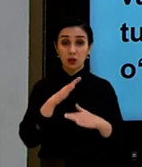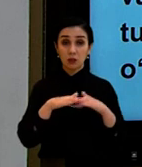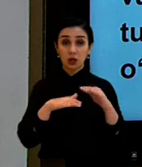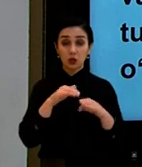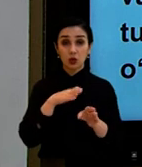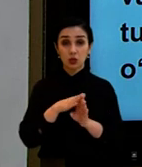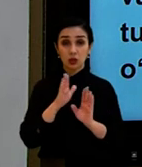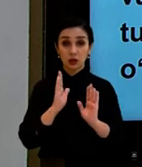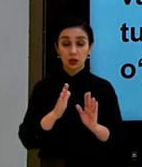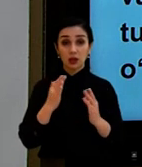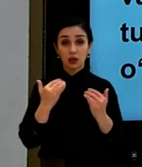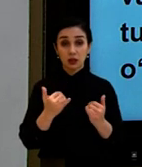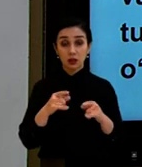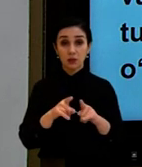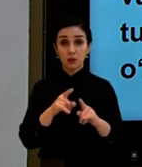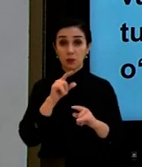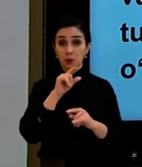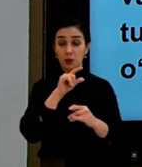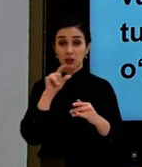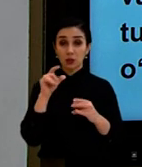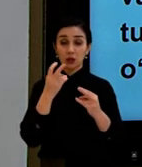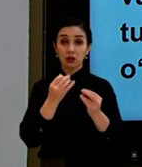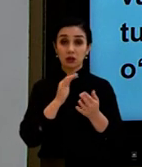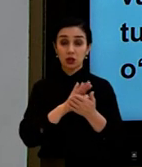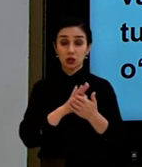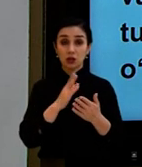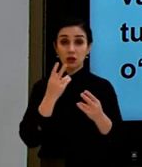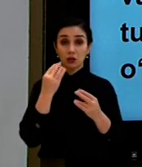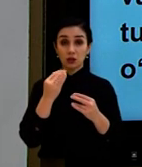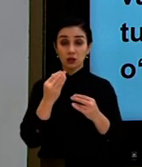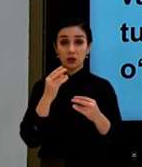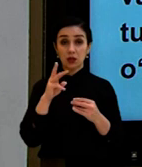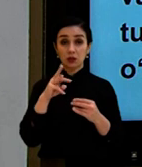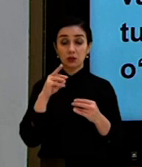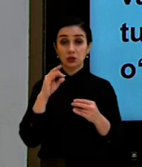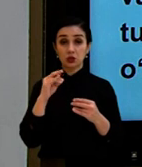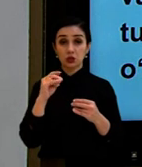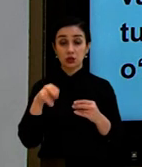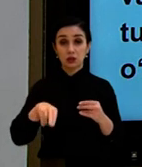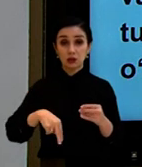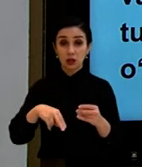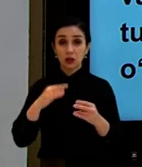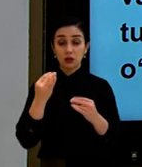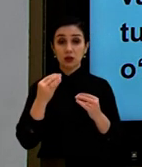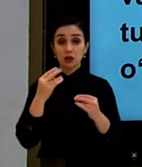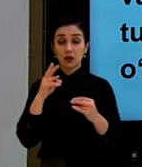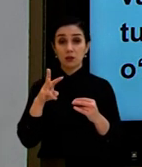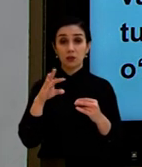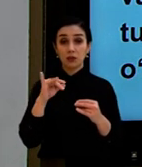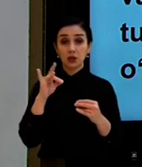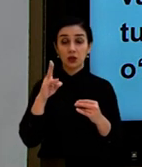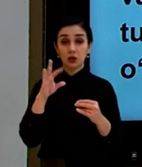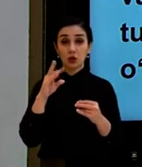amalga oshiriladi. Endi matn bilan tanishaylik. Profimet MCJ xususiy maktabi direktori